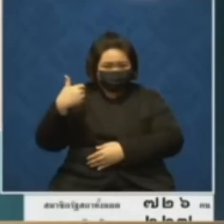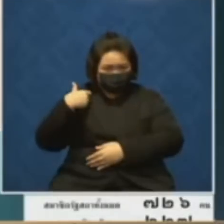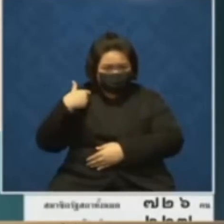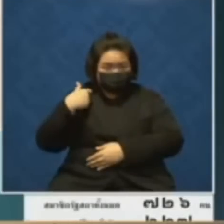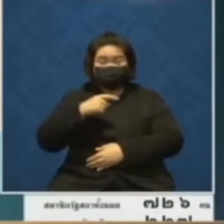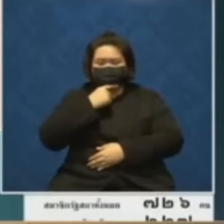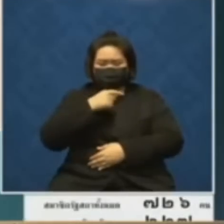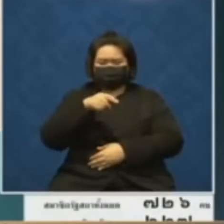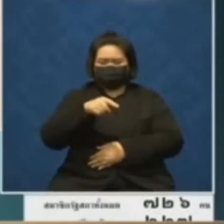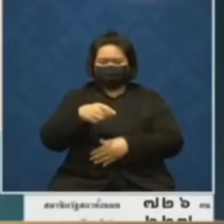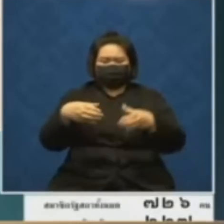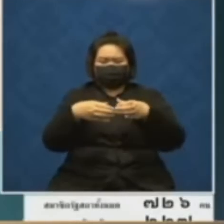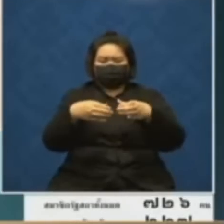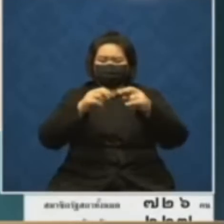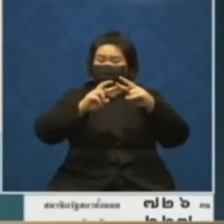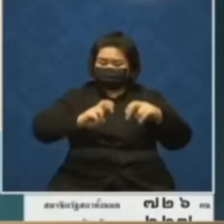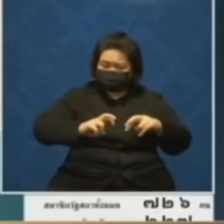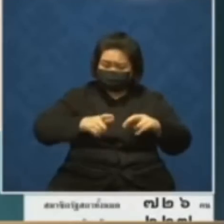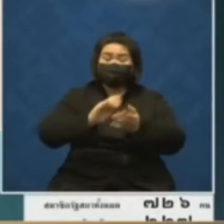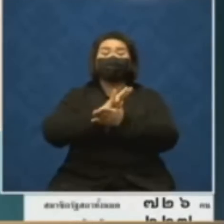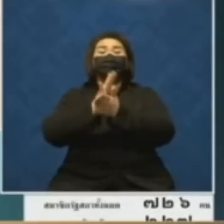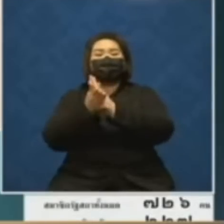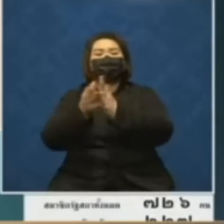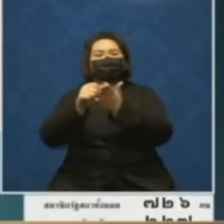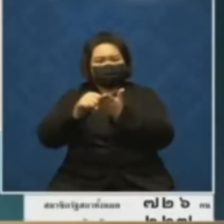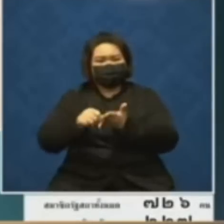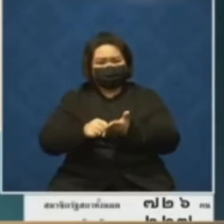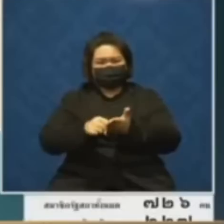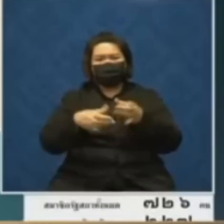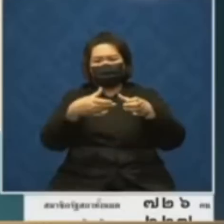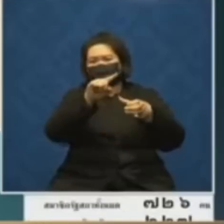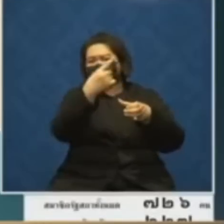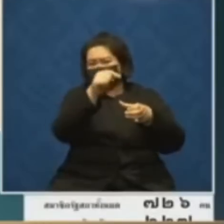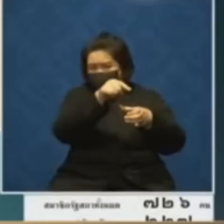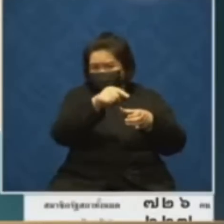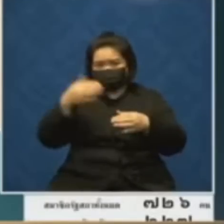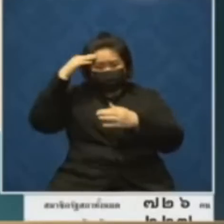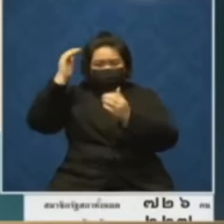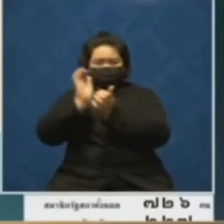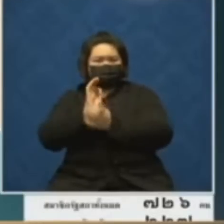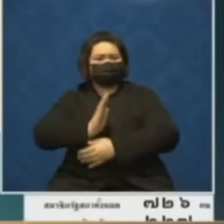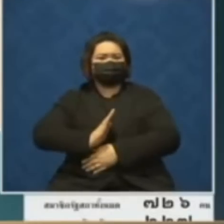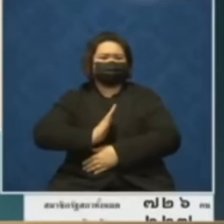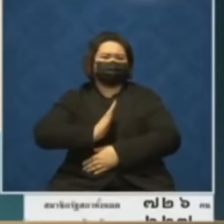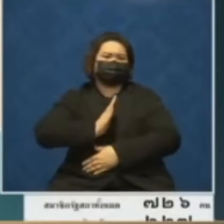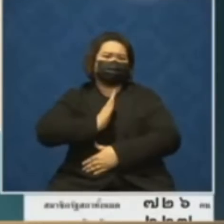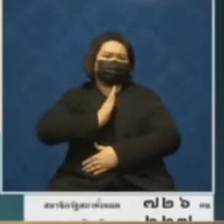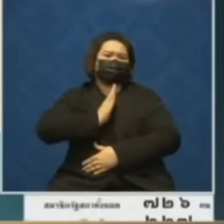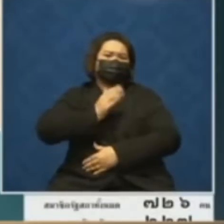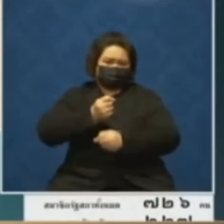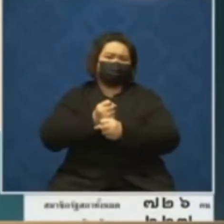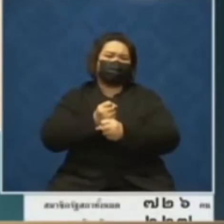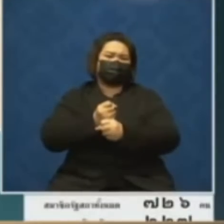านสอบสวนที่เป็นส่นใหญ่ของประเทศเสียก่อนตำรวจได้รับเกียดอย่างยิ่งที่จะให